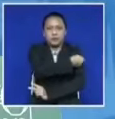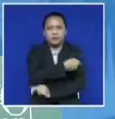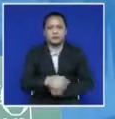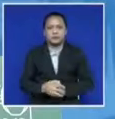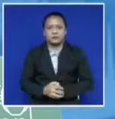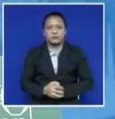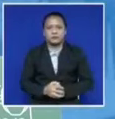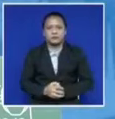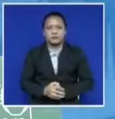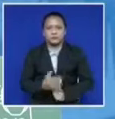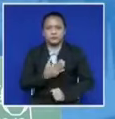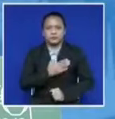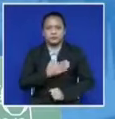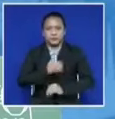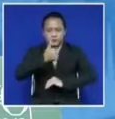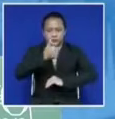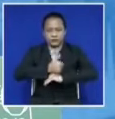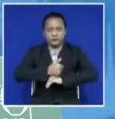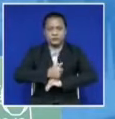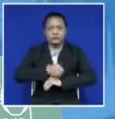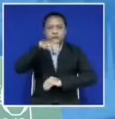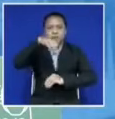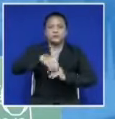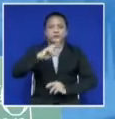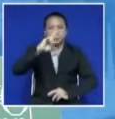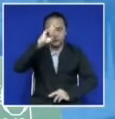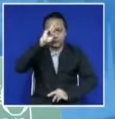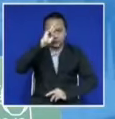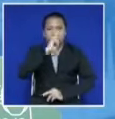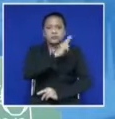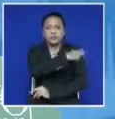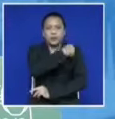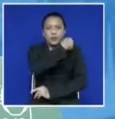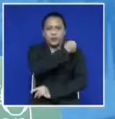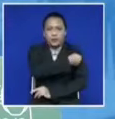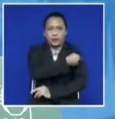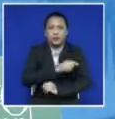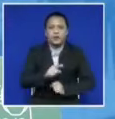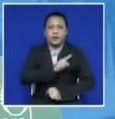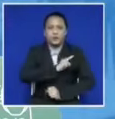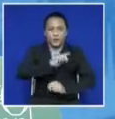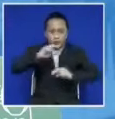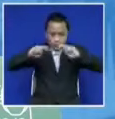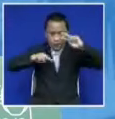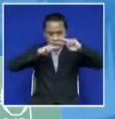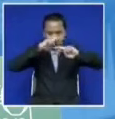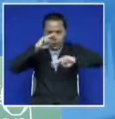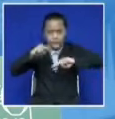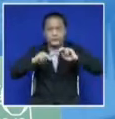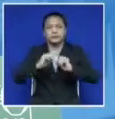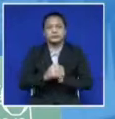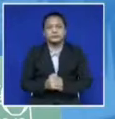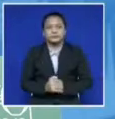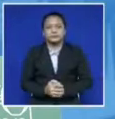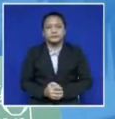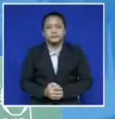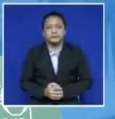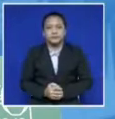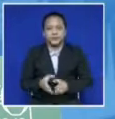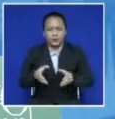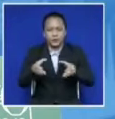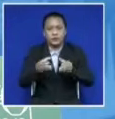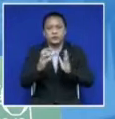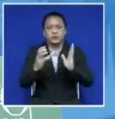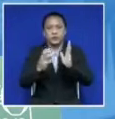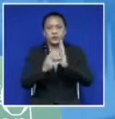ยผมนะครับท่านอธิบดีกรมควบคุมโรคแล้วก็ท่านนายแพทย์กิตติกันพิรมซึ่งเป็นผู้ตรวจราชการนะครับเขตสุขภาพที่